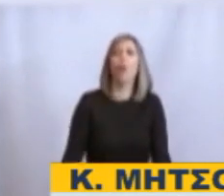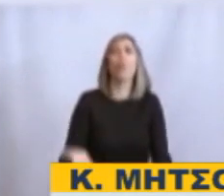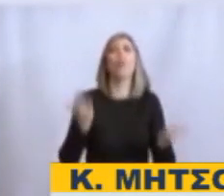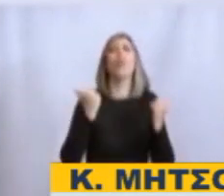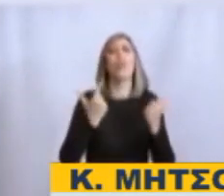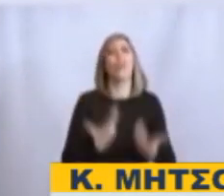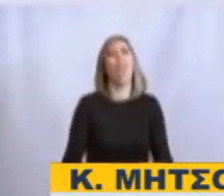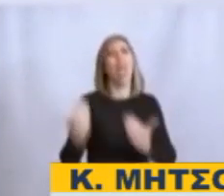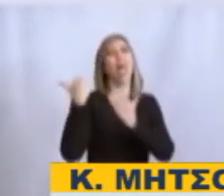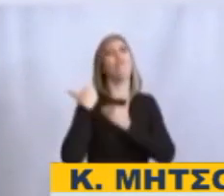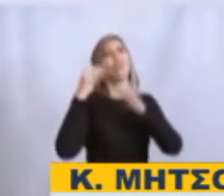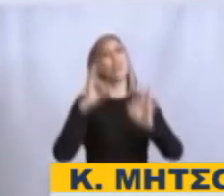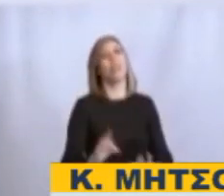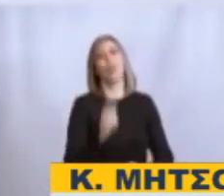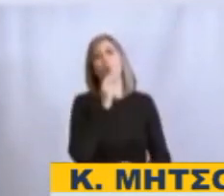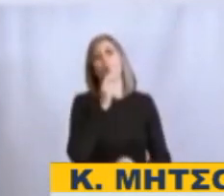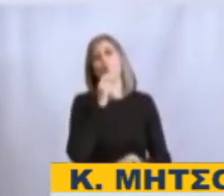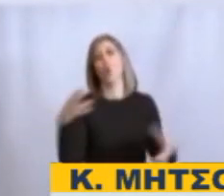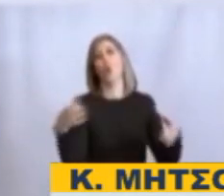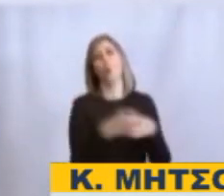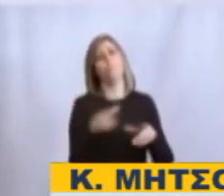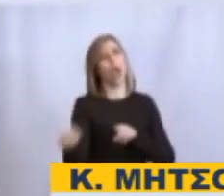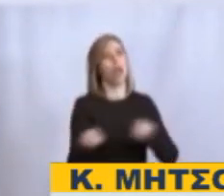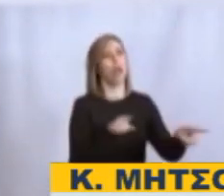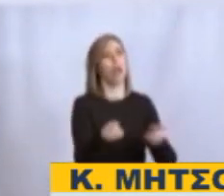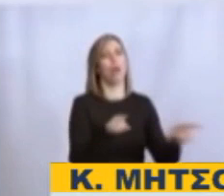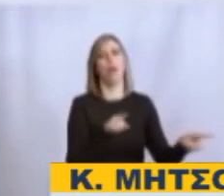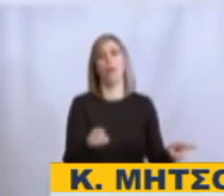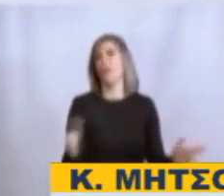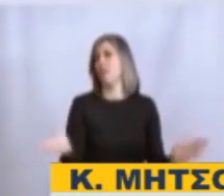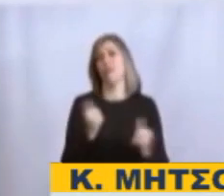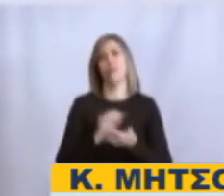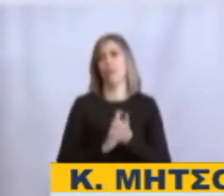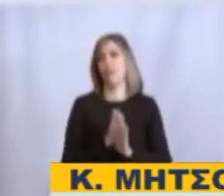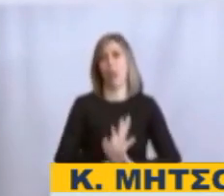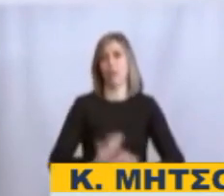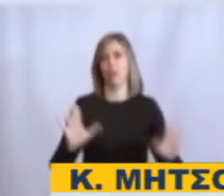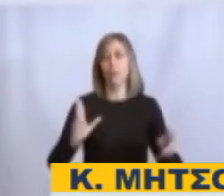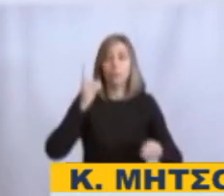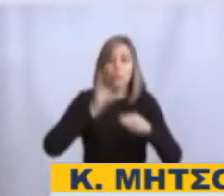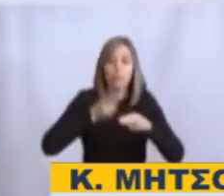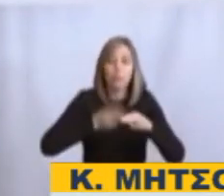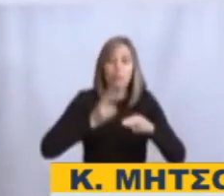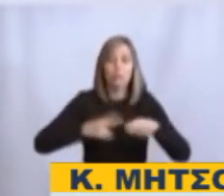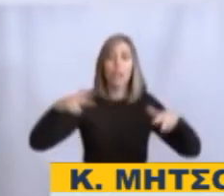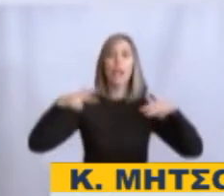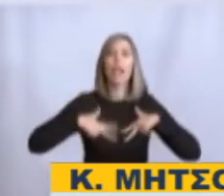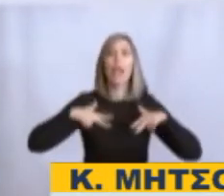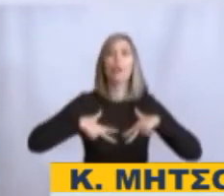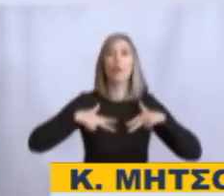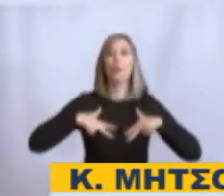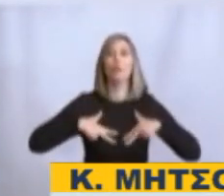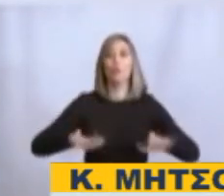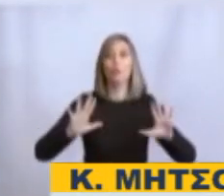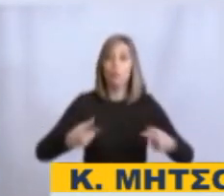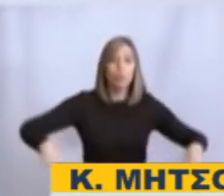Αποτελεί υποχρέωση της πολιτείας στους απόμακους της εργασίας να μπορεί να τους χορηγεί τη σύνταξή τους χωρίς καθυστέρηση το